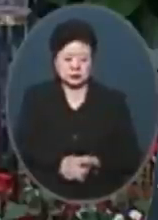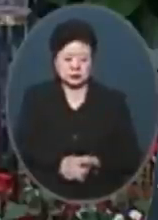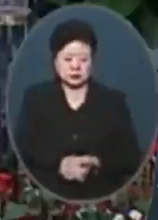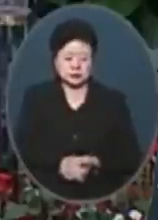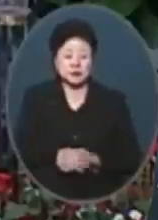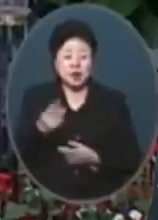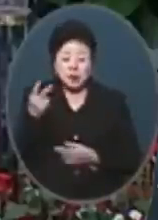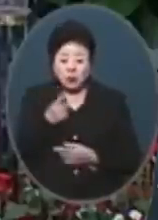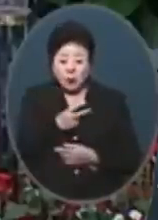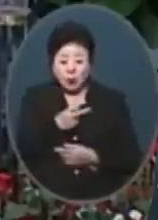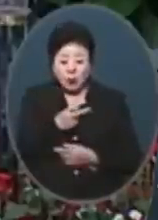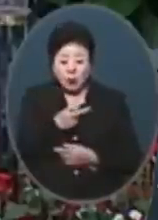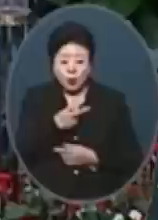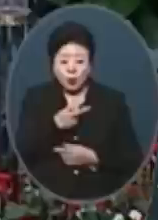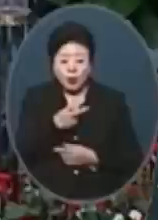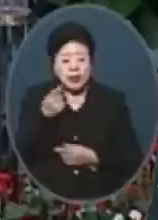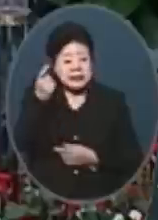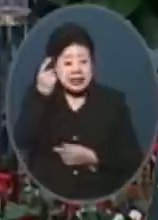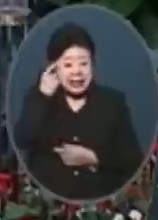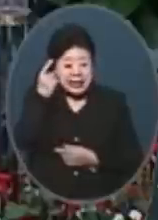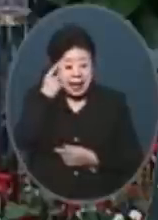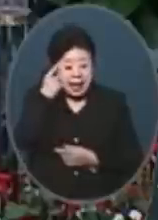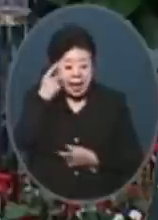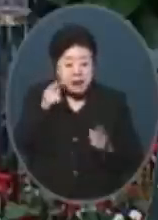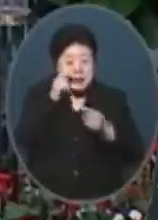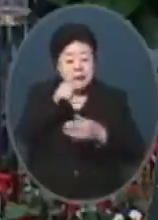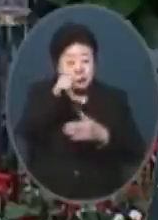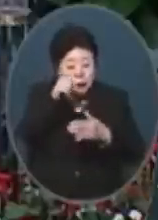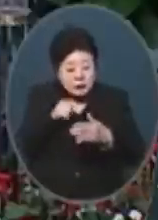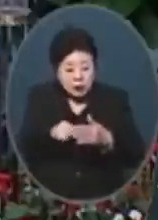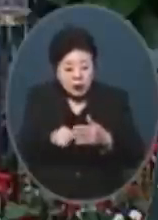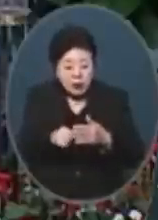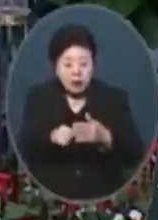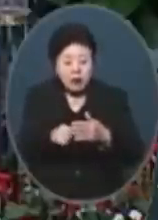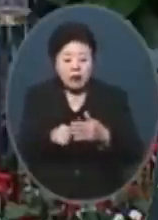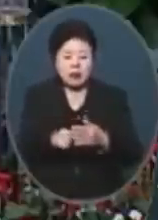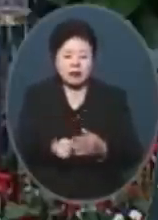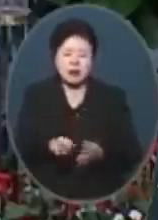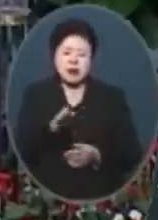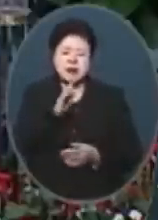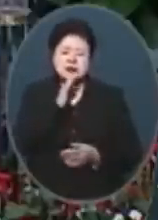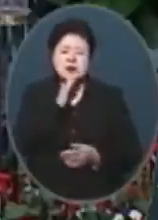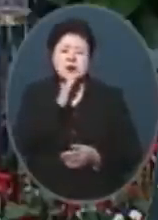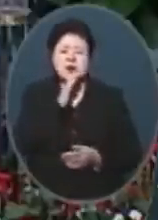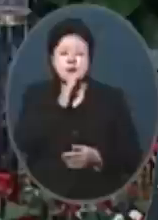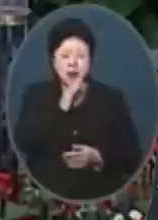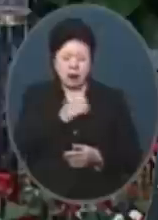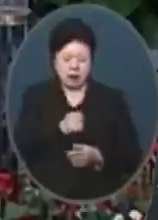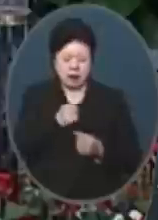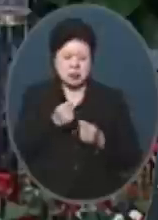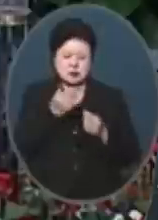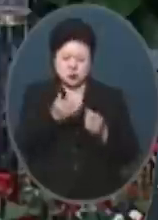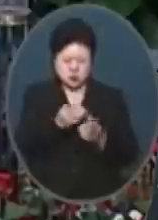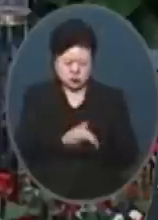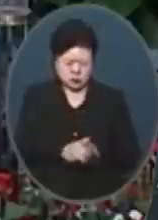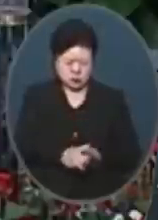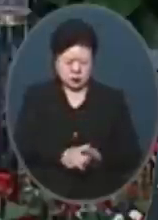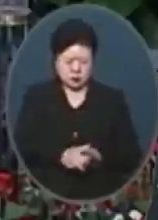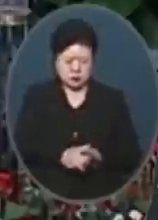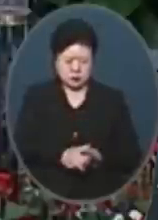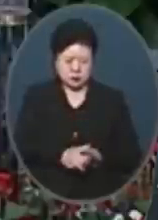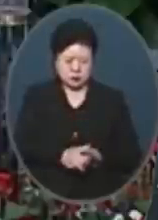뿐만 아니라 생각은 우리 삶에도 지대한 영향을 미칩니다.